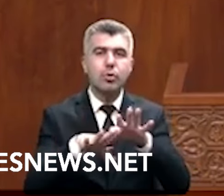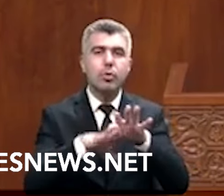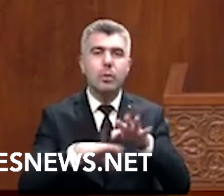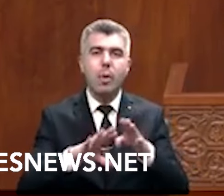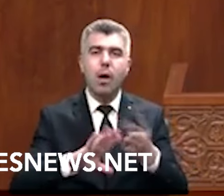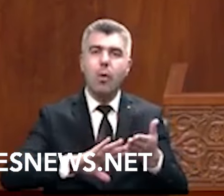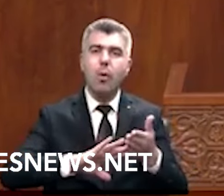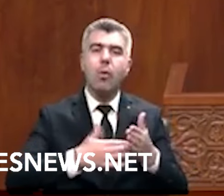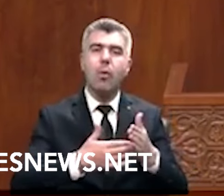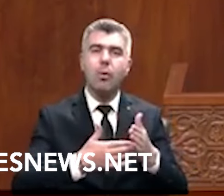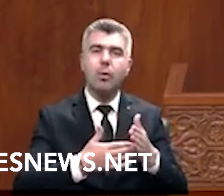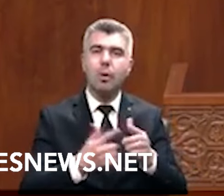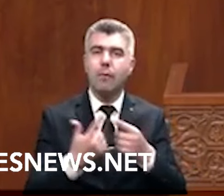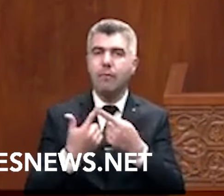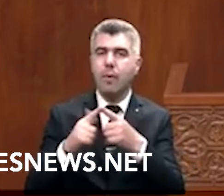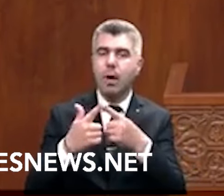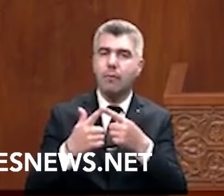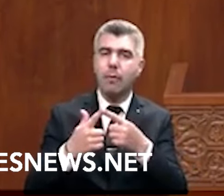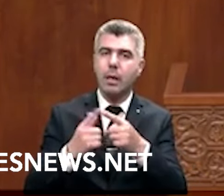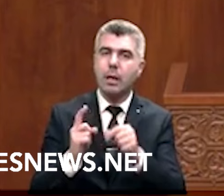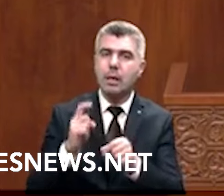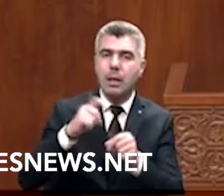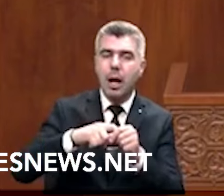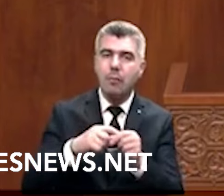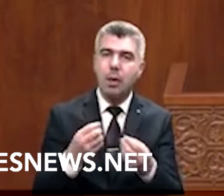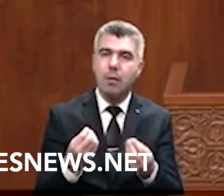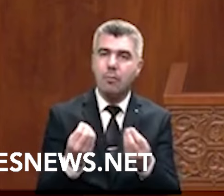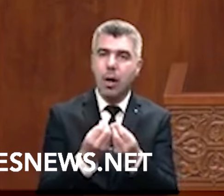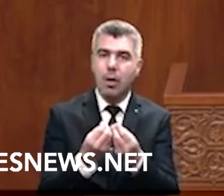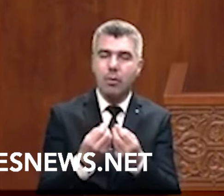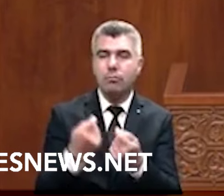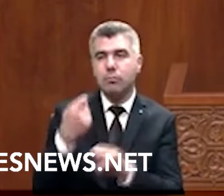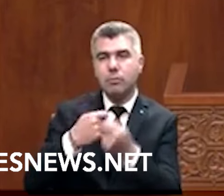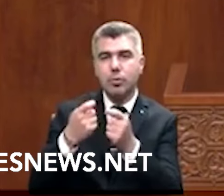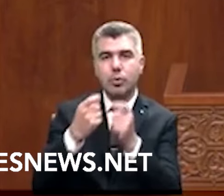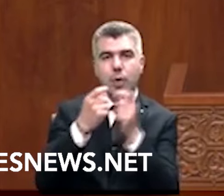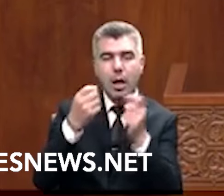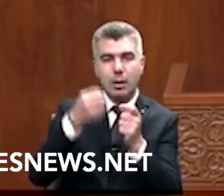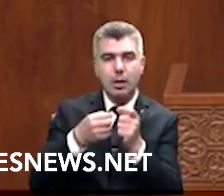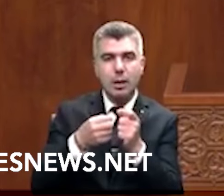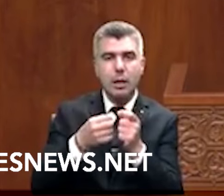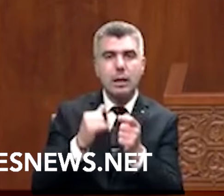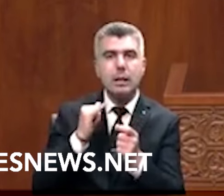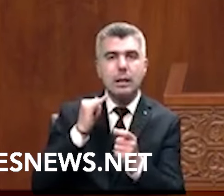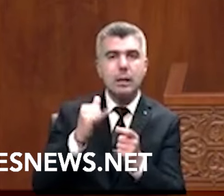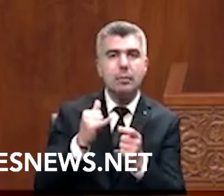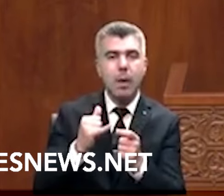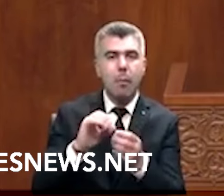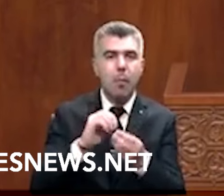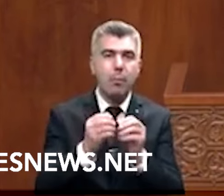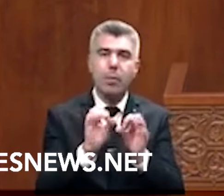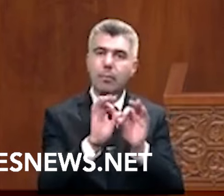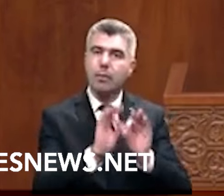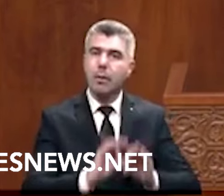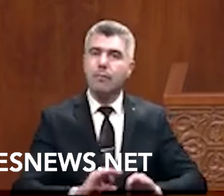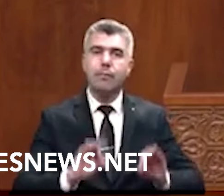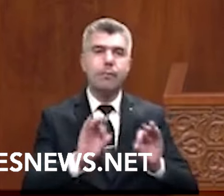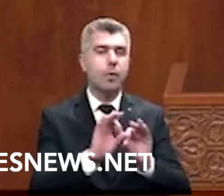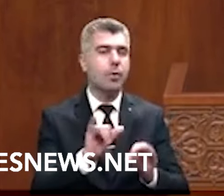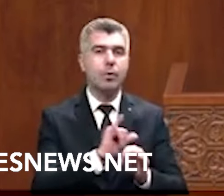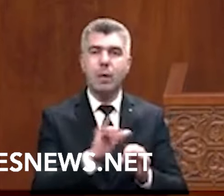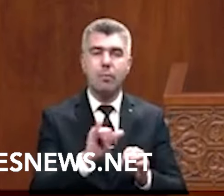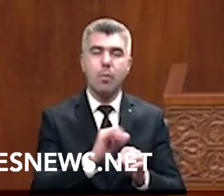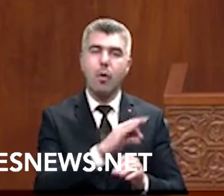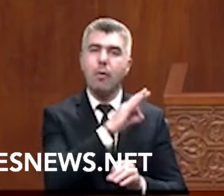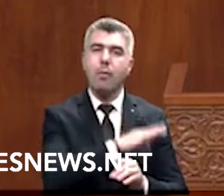الفرقاء الاجتماعيين والاقتصاديين باعتباره صمام امان سلن اجتماعي ومحفز على